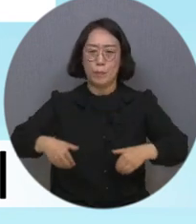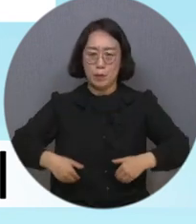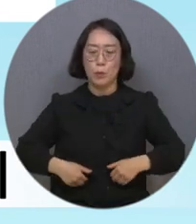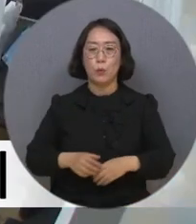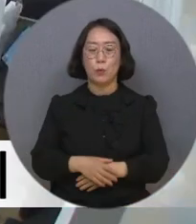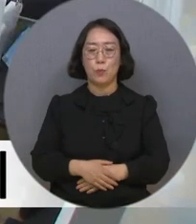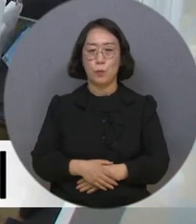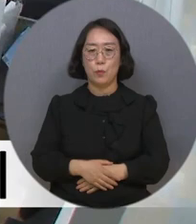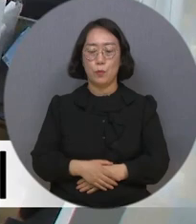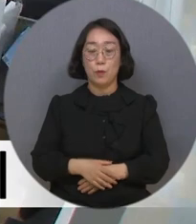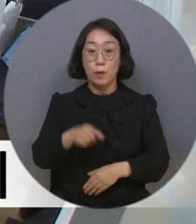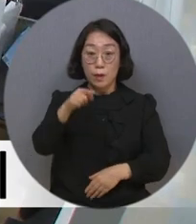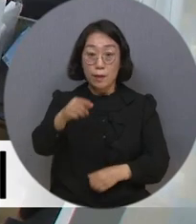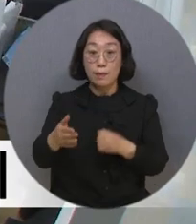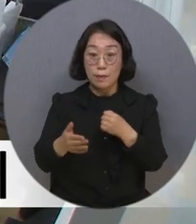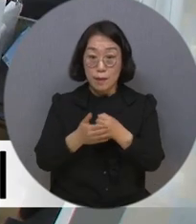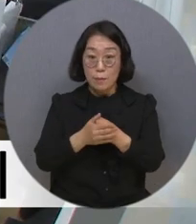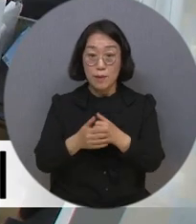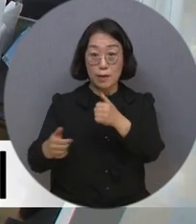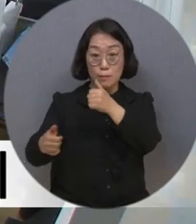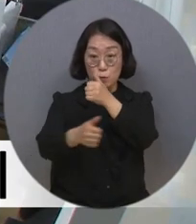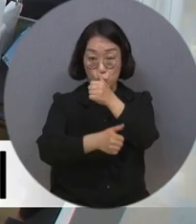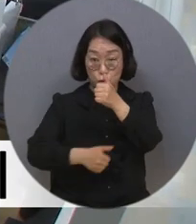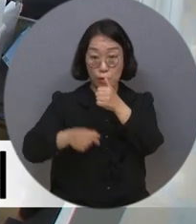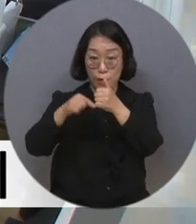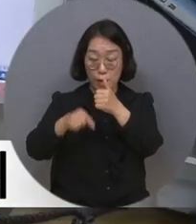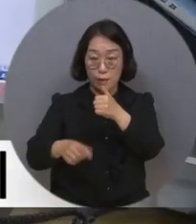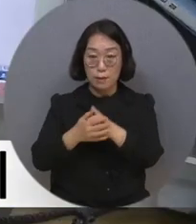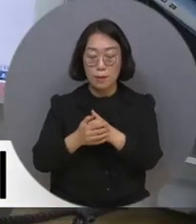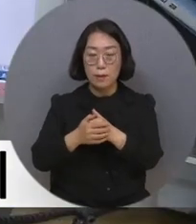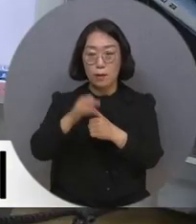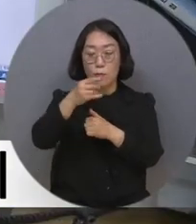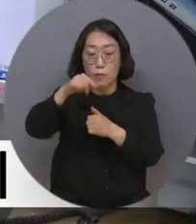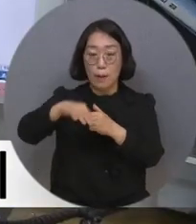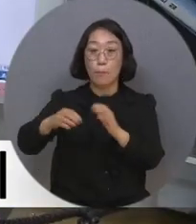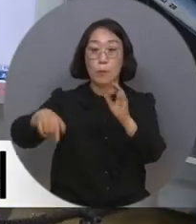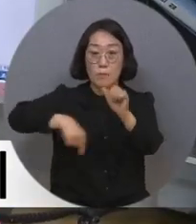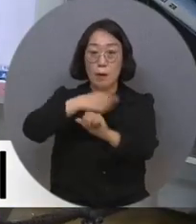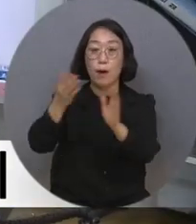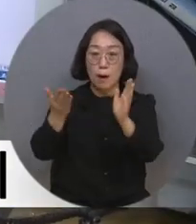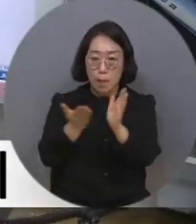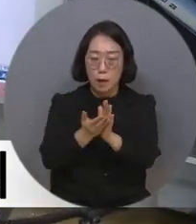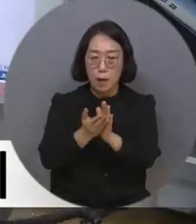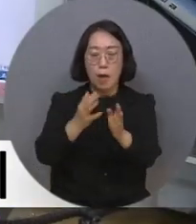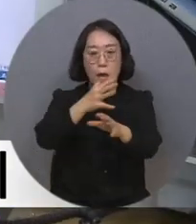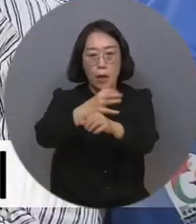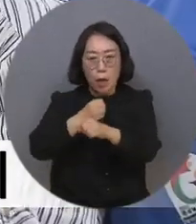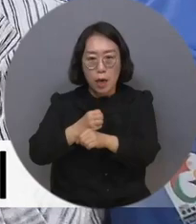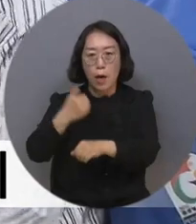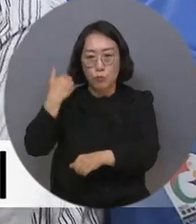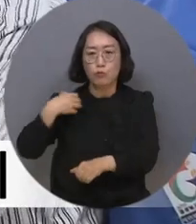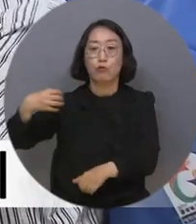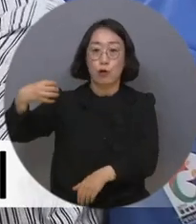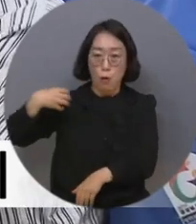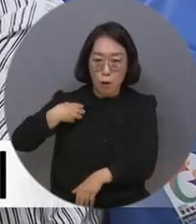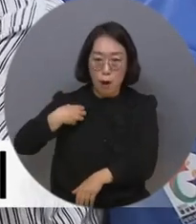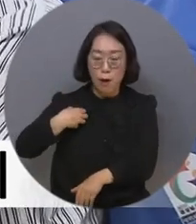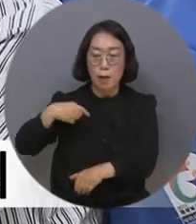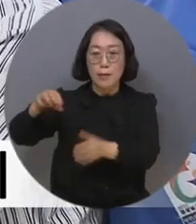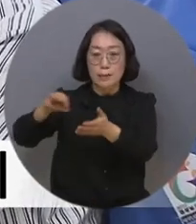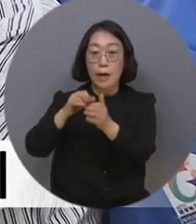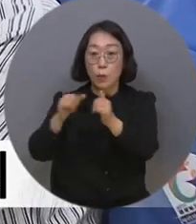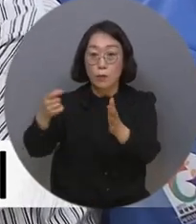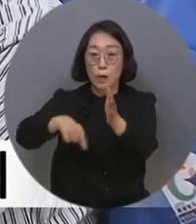필요했습니다. 이에 따라 금융위는 플랫폼 특성을 고려한 모집 역할 설정, 소비자 보호를 위한 맞춤형 규제